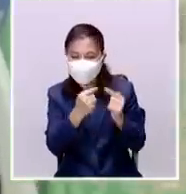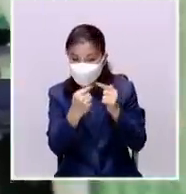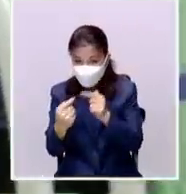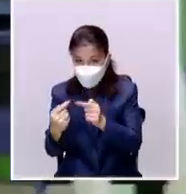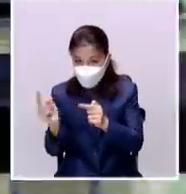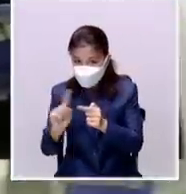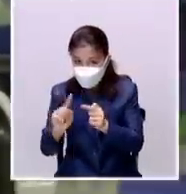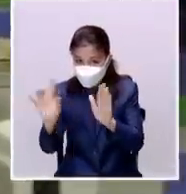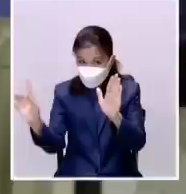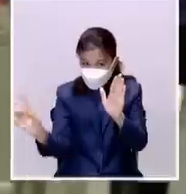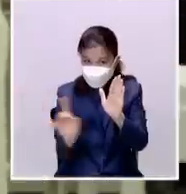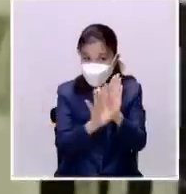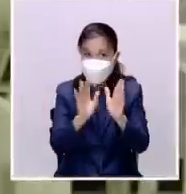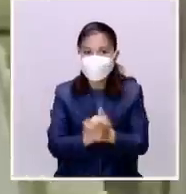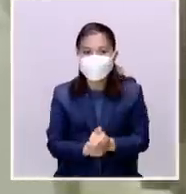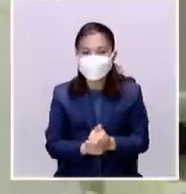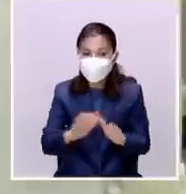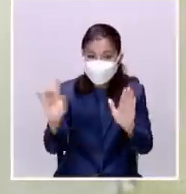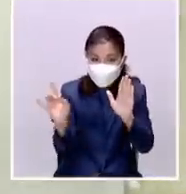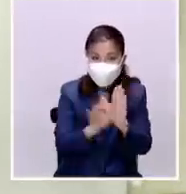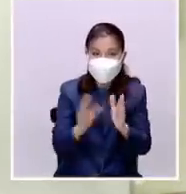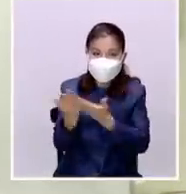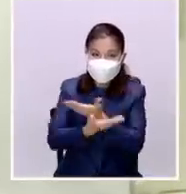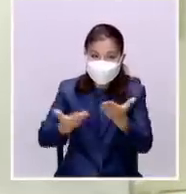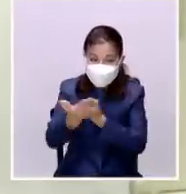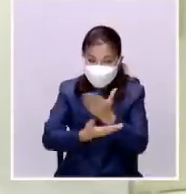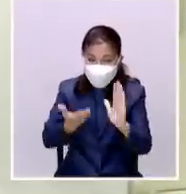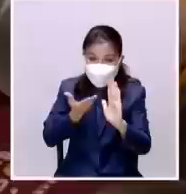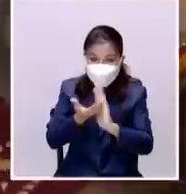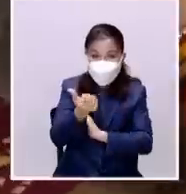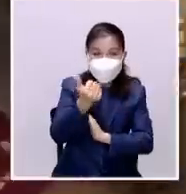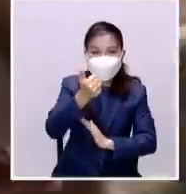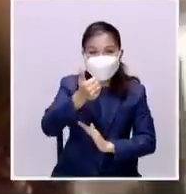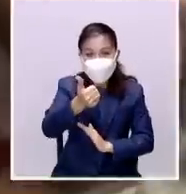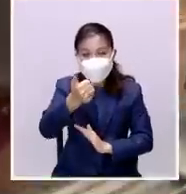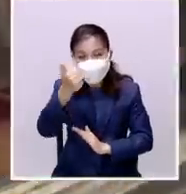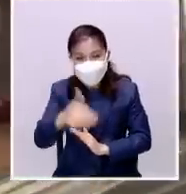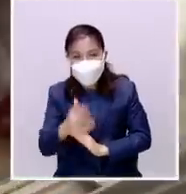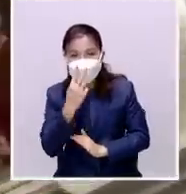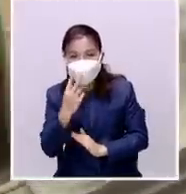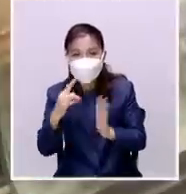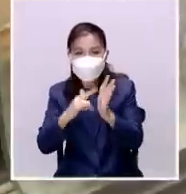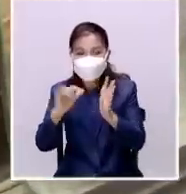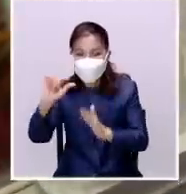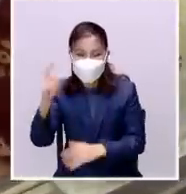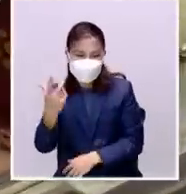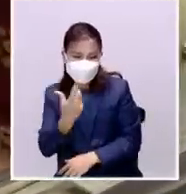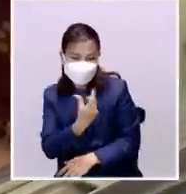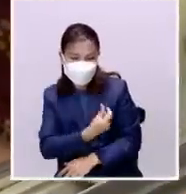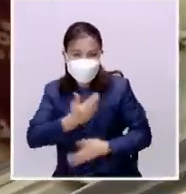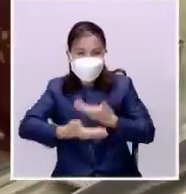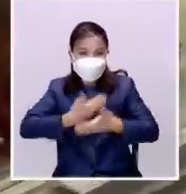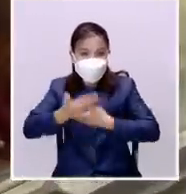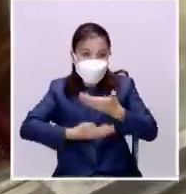ว่าท้ายสุดแล้วค่ะจะมีการเจรจากันสำเร็จหรือไม่แล้ววัคซีนเนี่ยนะคะจะกลายเป็นสินค้าสาธารณะ